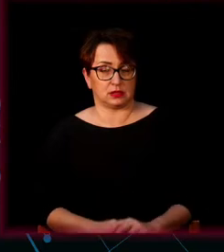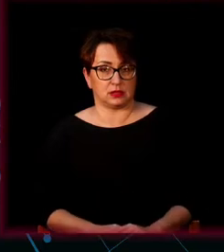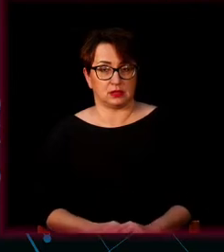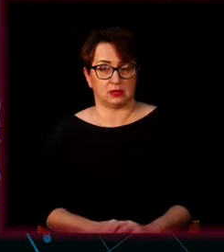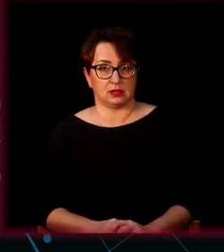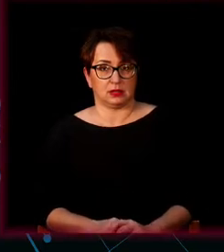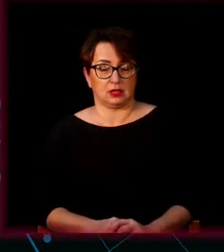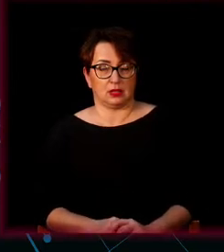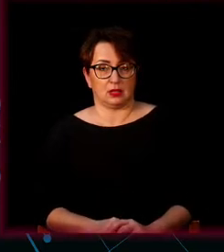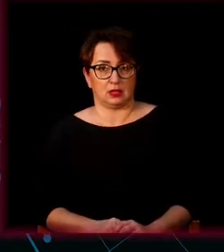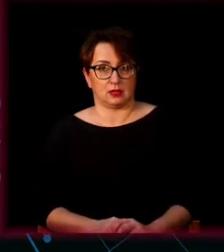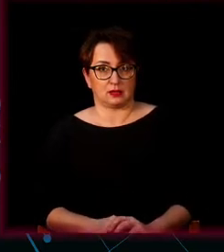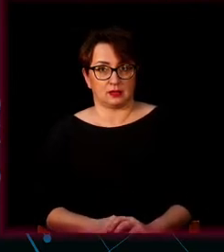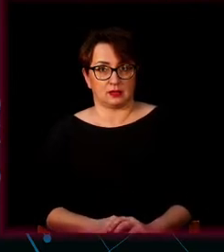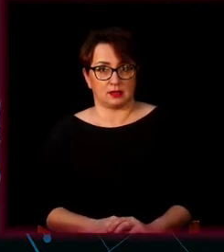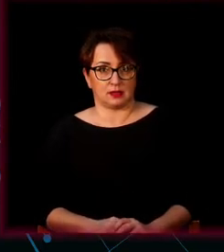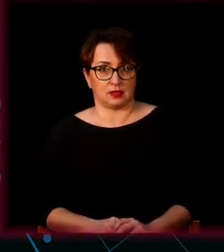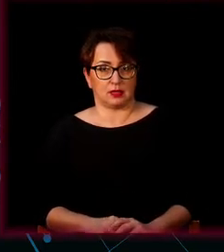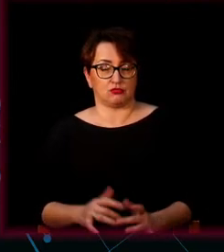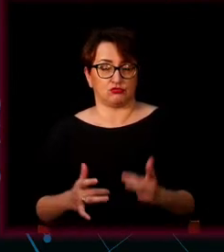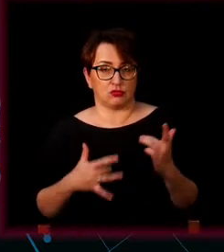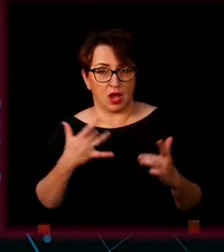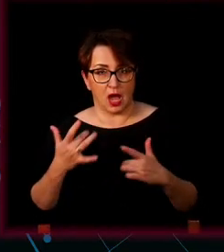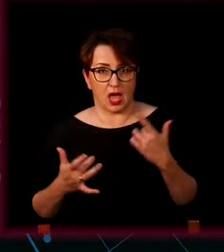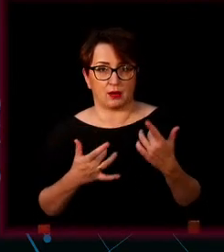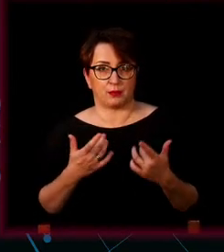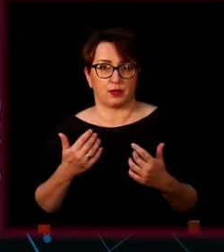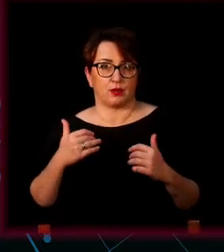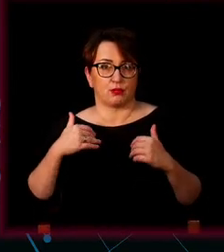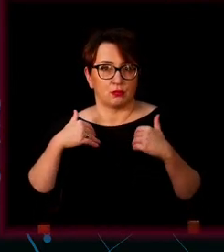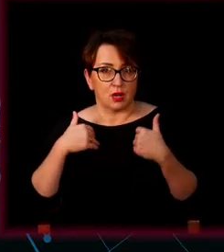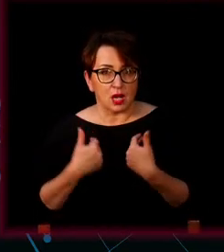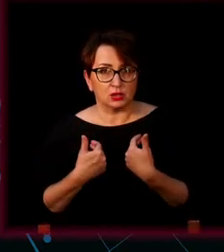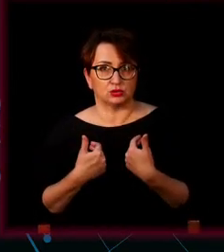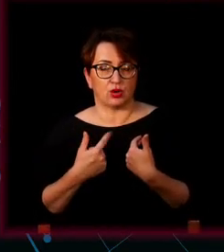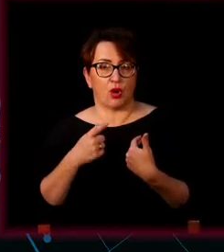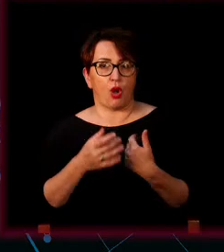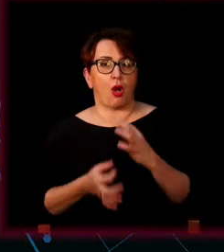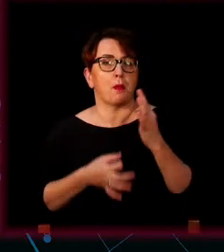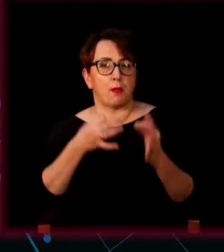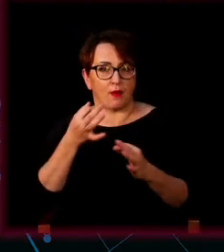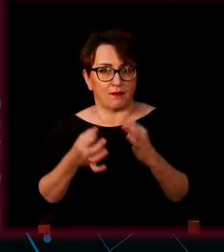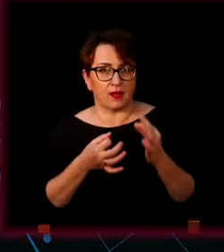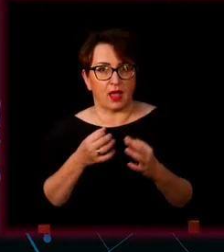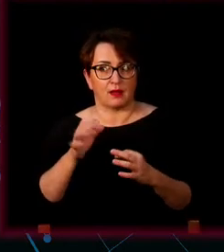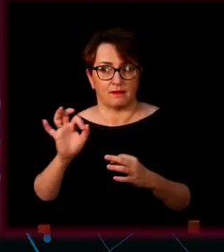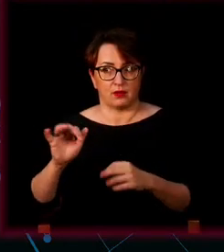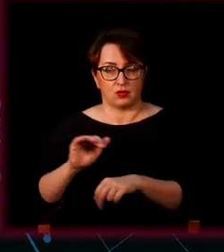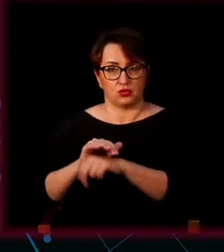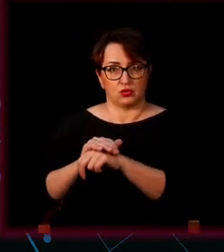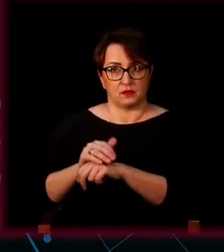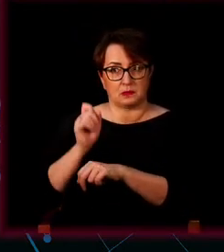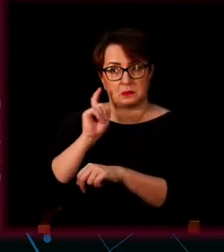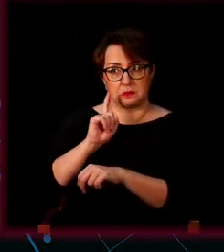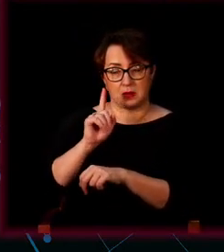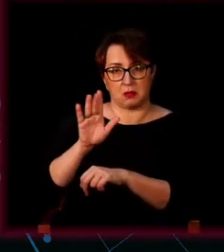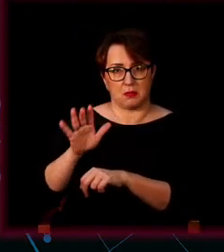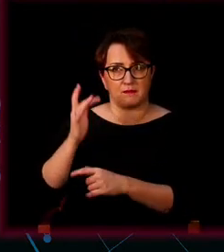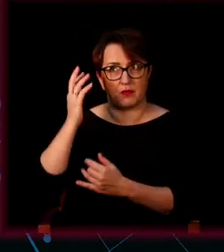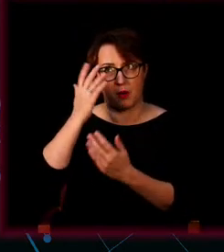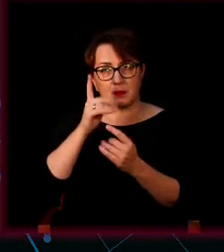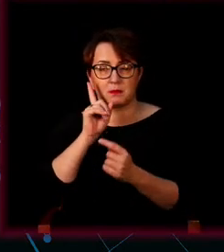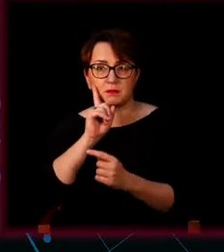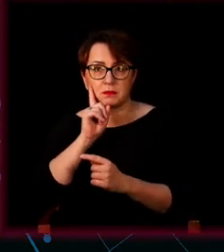pokazać, że cierpi, tak, że jest zmęczony, tak, i komentuje, że jego towarzyszka nie miał